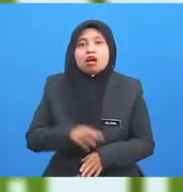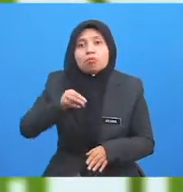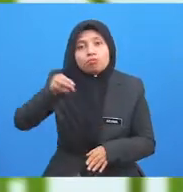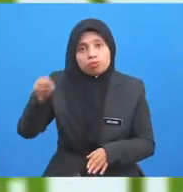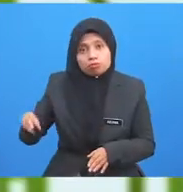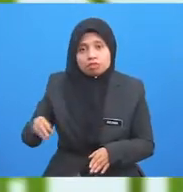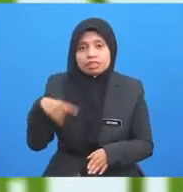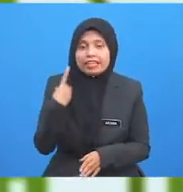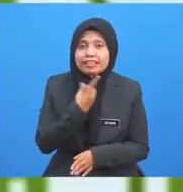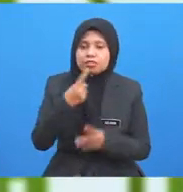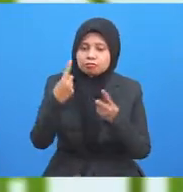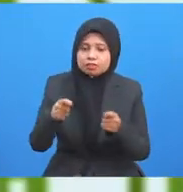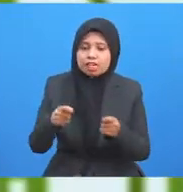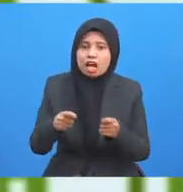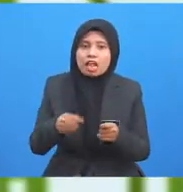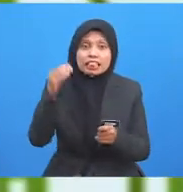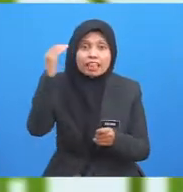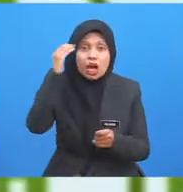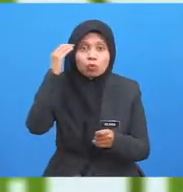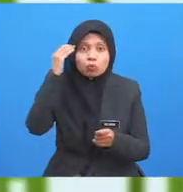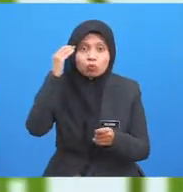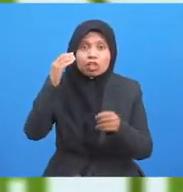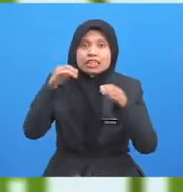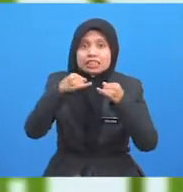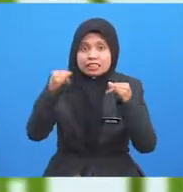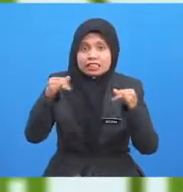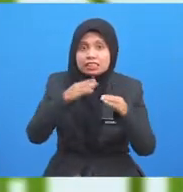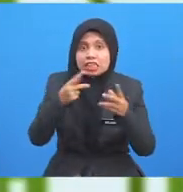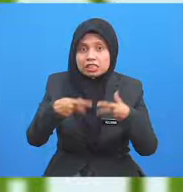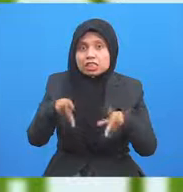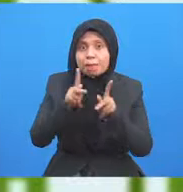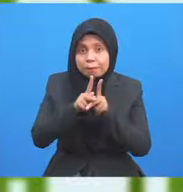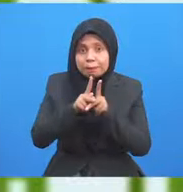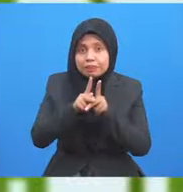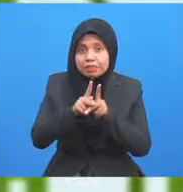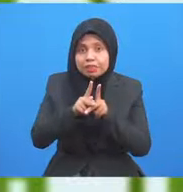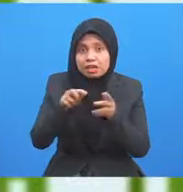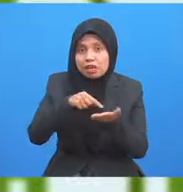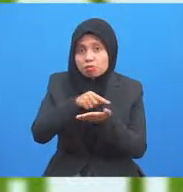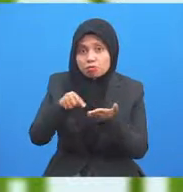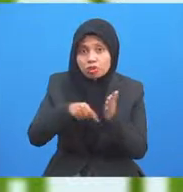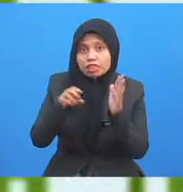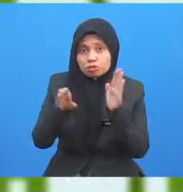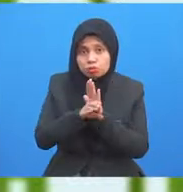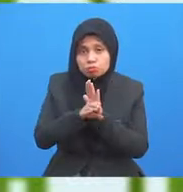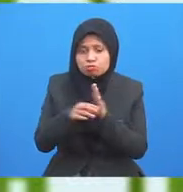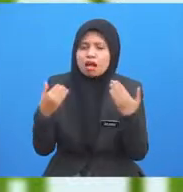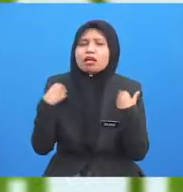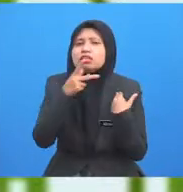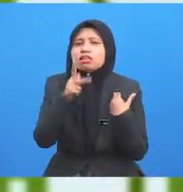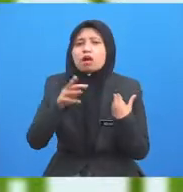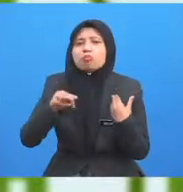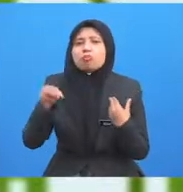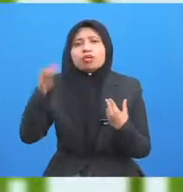Murid-murid, kita telah pun mengetahui ciri dan kepentingan model olokan. Adakah murid-murid tahu